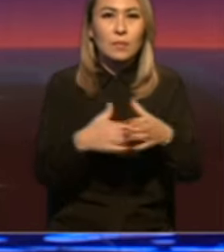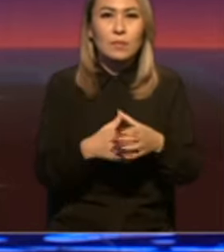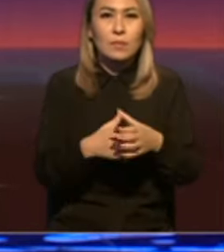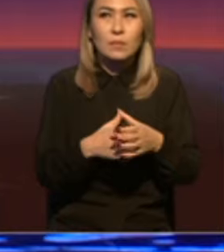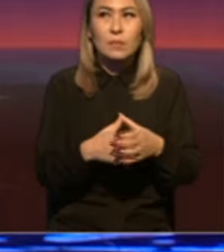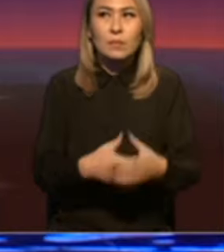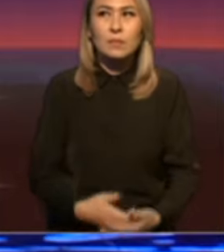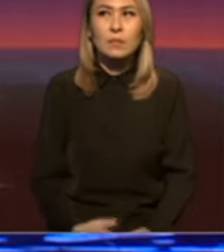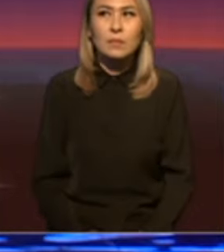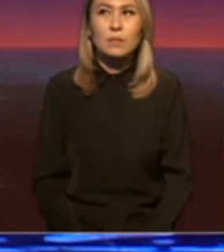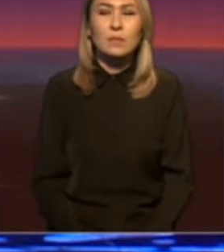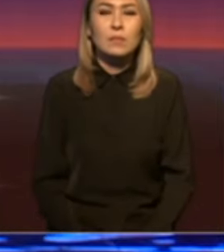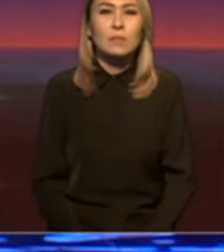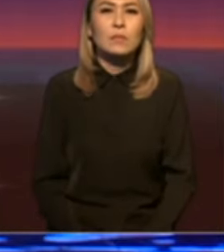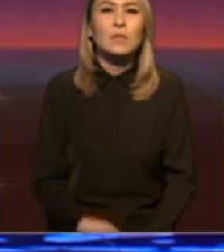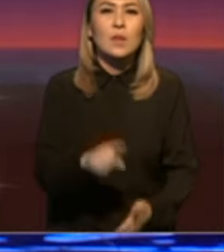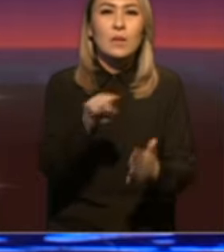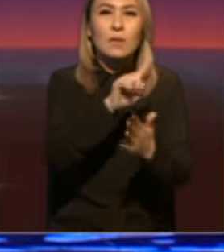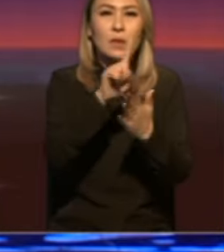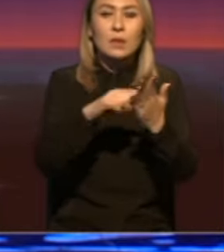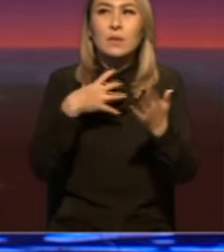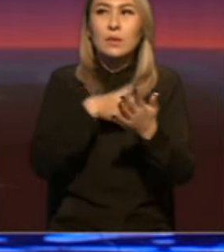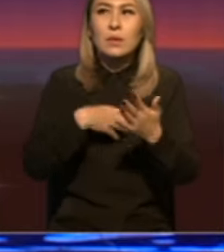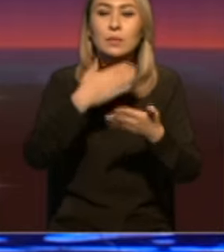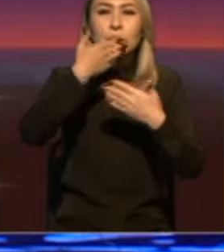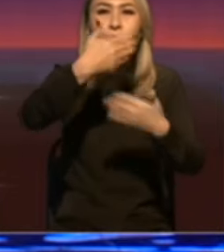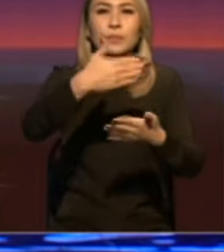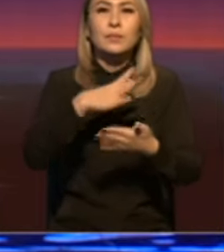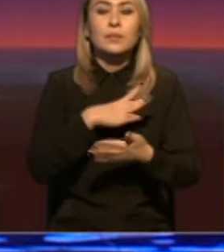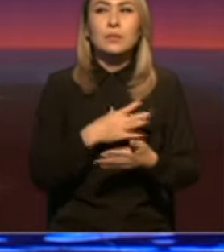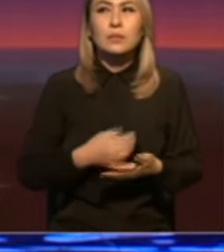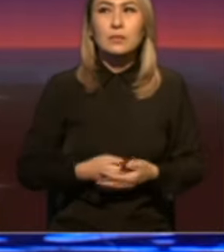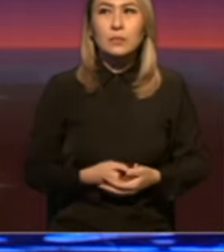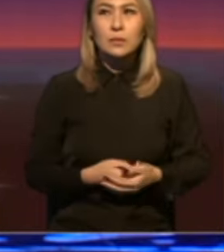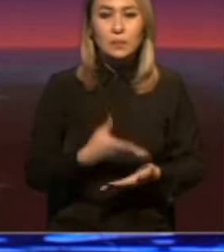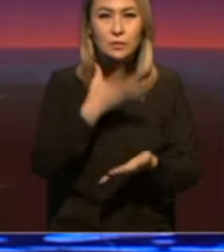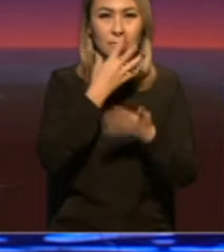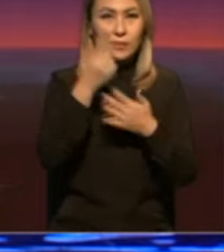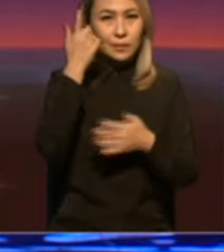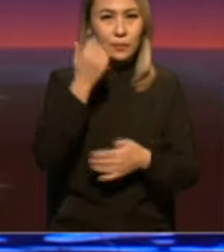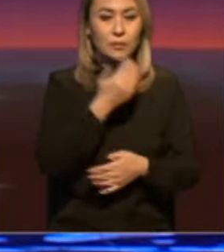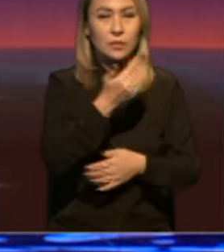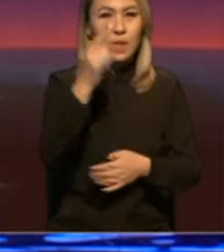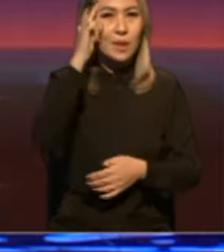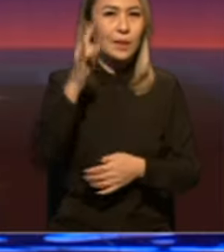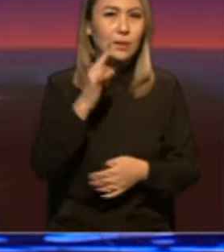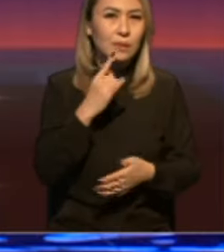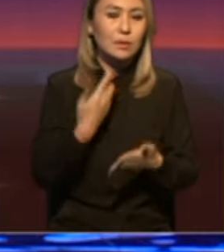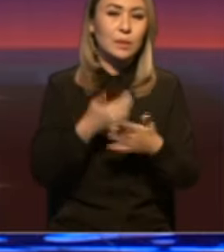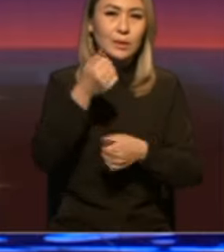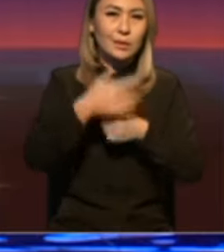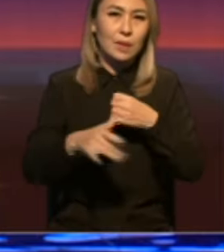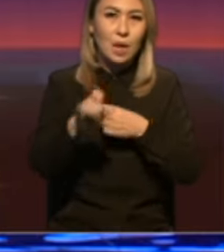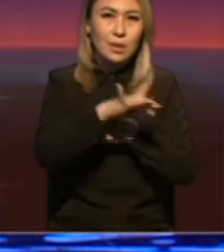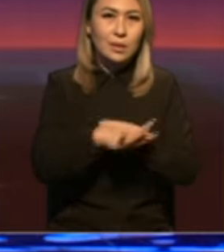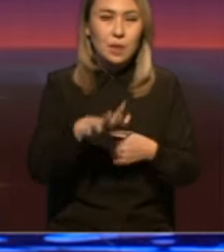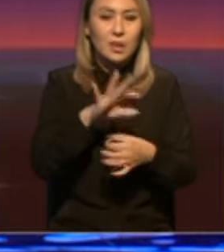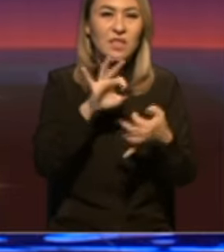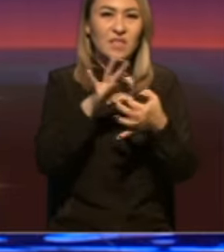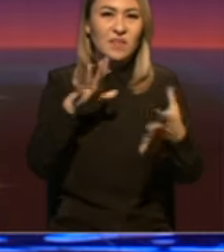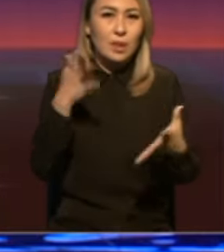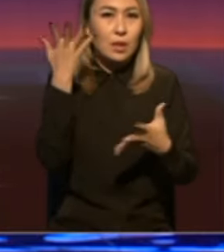Мына сұраққа жауап берсеңіз, жаңағы негізгі сұраққа, сауалға жауап бердіңіз ғой. Өзіңіз білесіз, Қазақстан болсын, мына Орталық Азия мемлекеттері